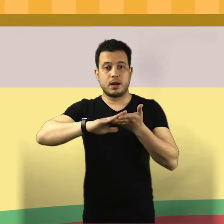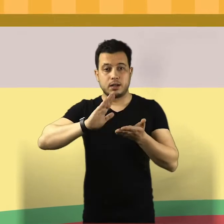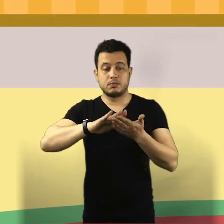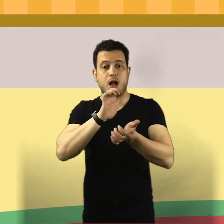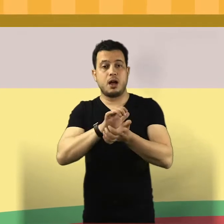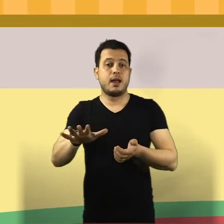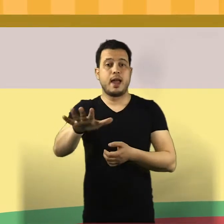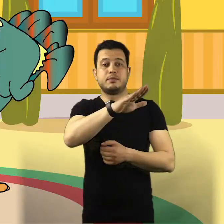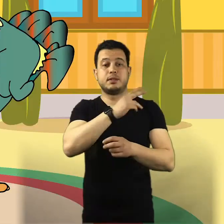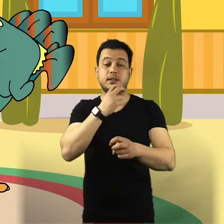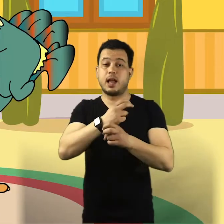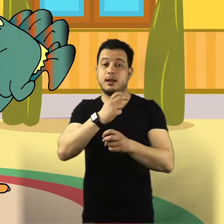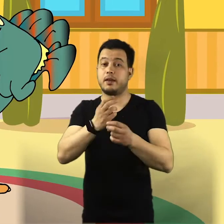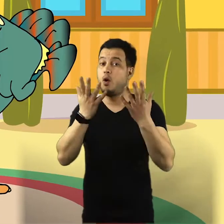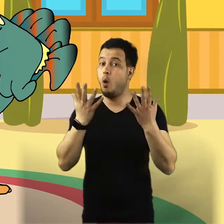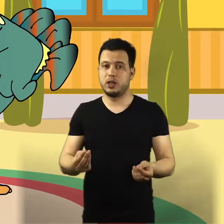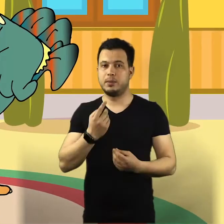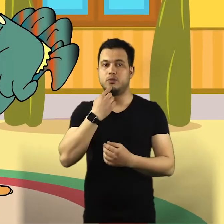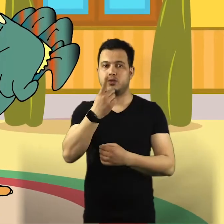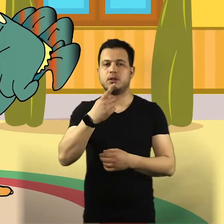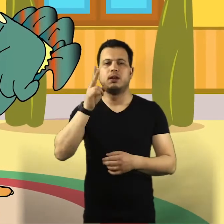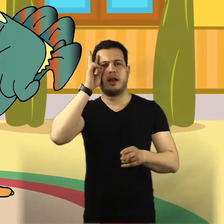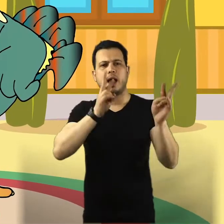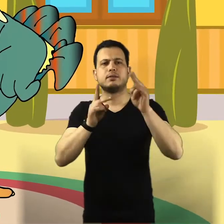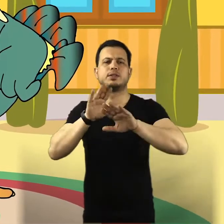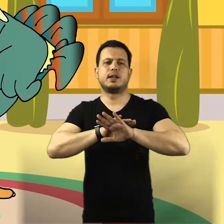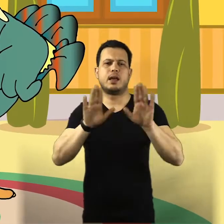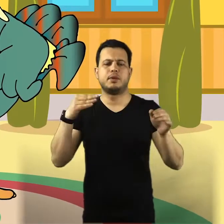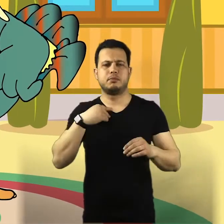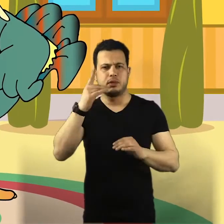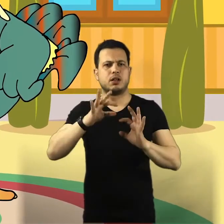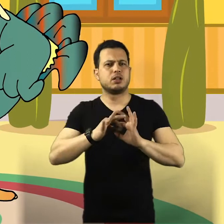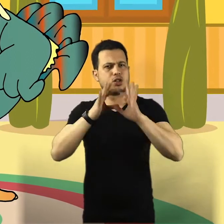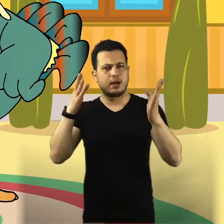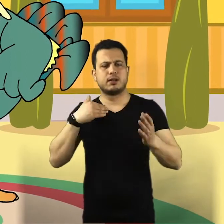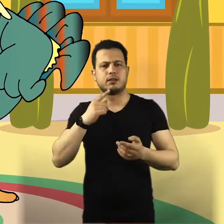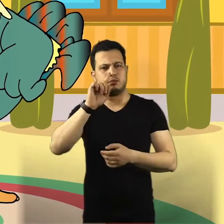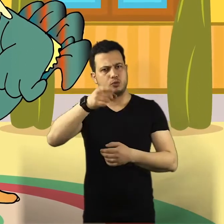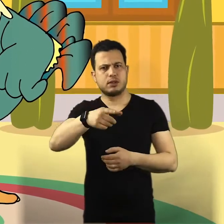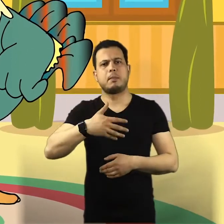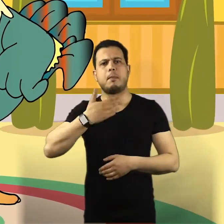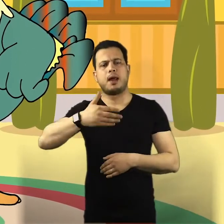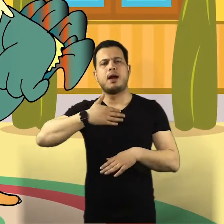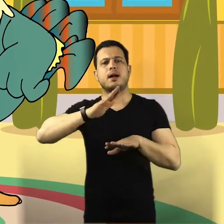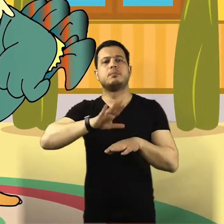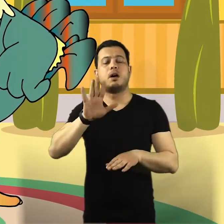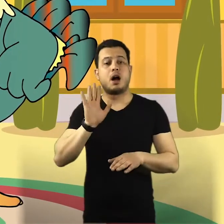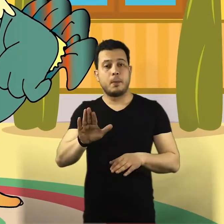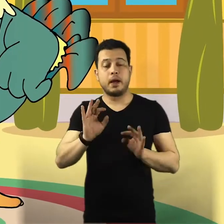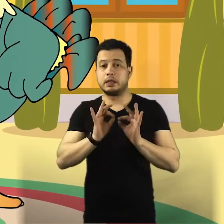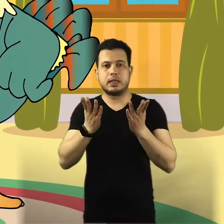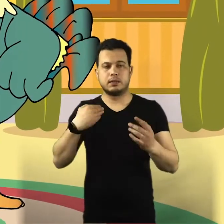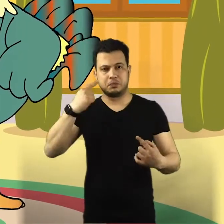tehlikede olabilir Endişelenme küçük dostum Bir çaresini mutlaka bulacağız Ama nasıl